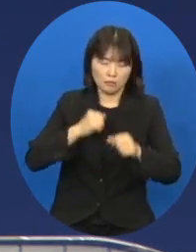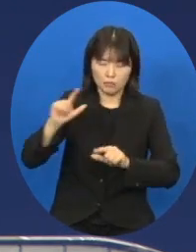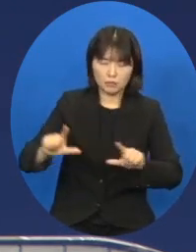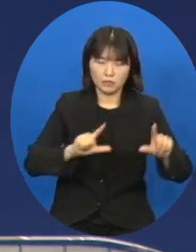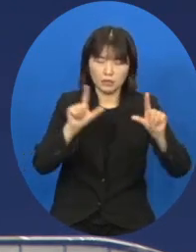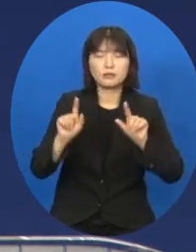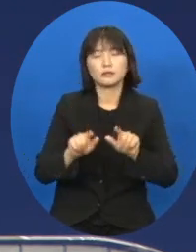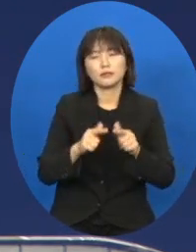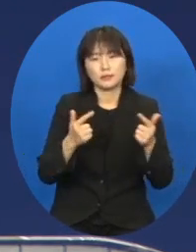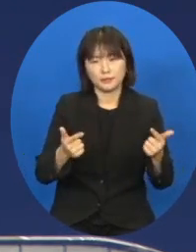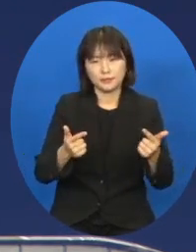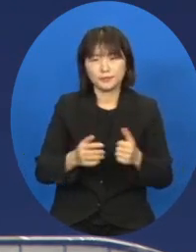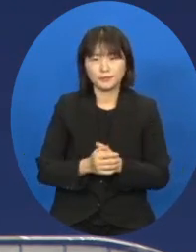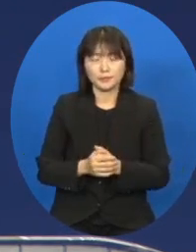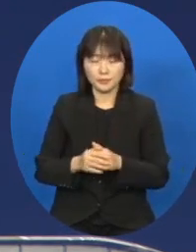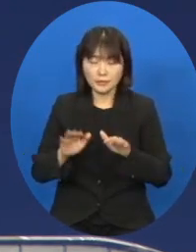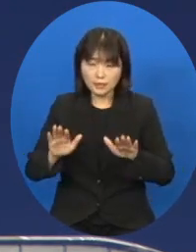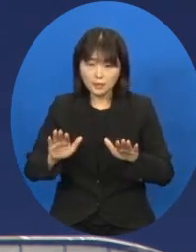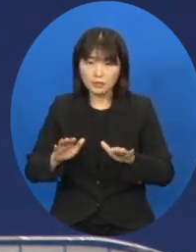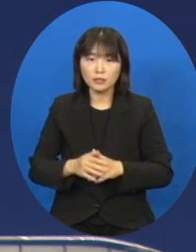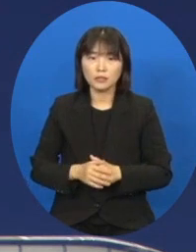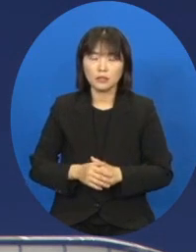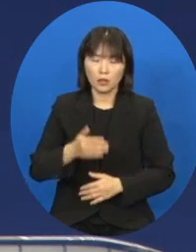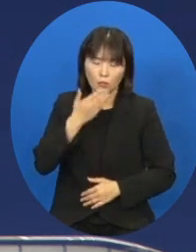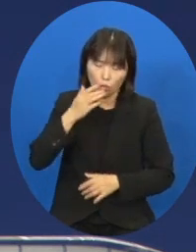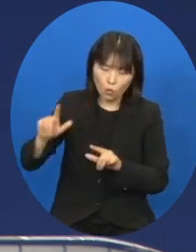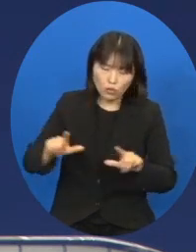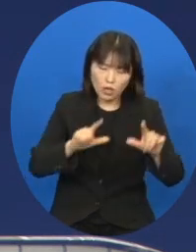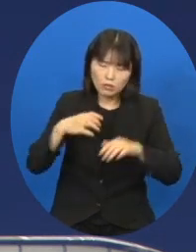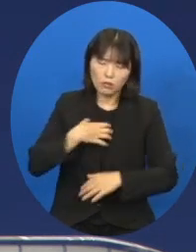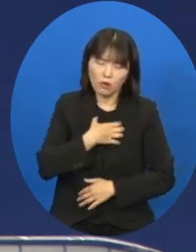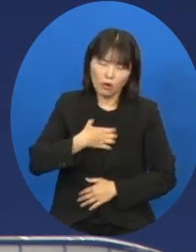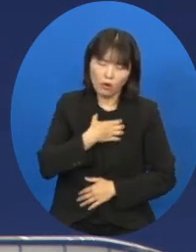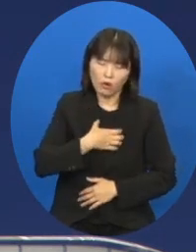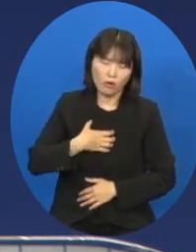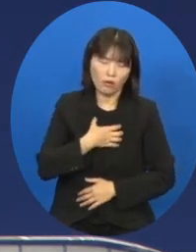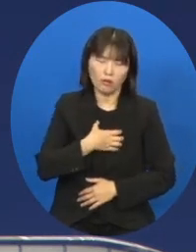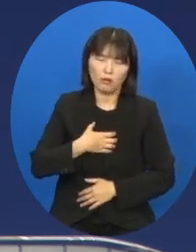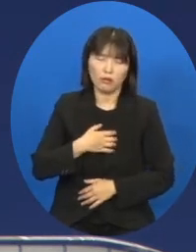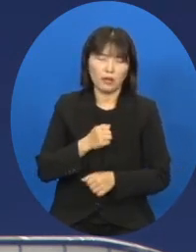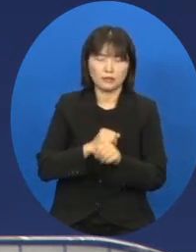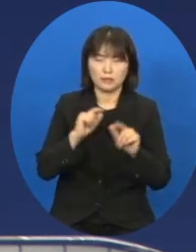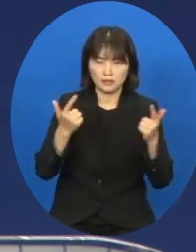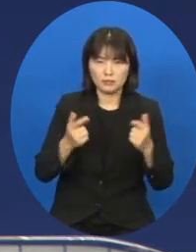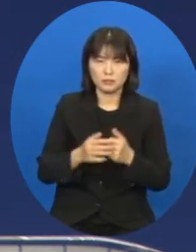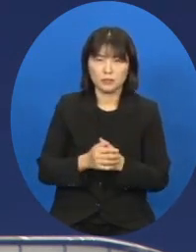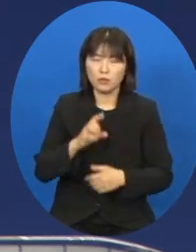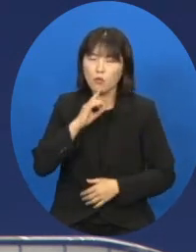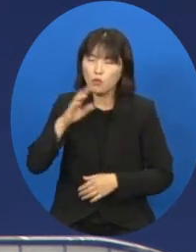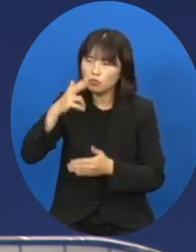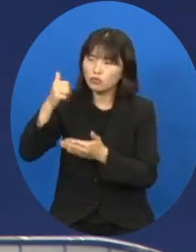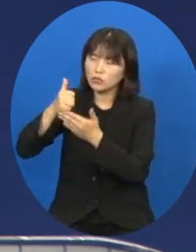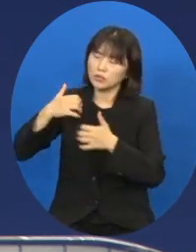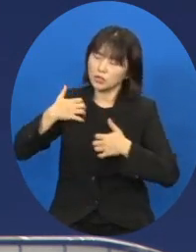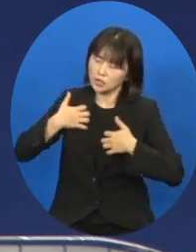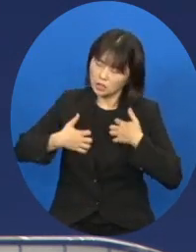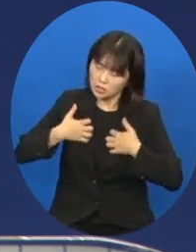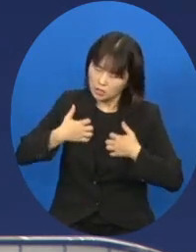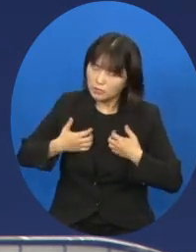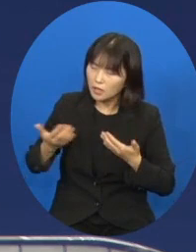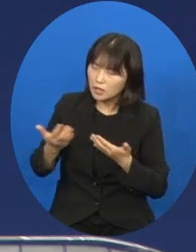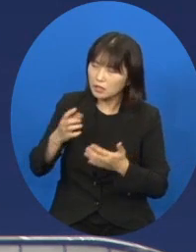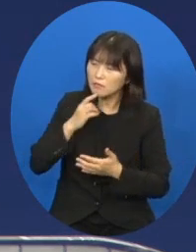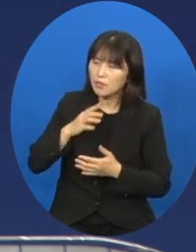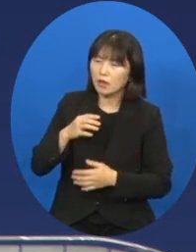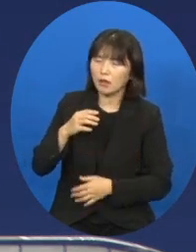살겠습니다. 이제는 먹고 사는 걱정 안 하겠습니다. 그저 오직 주님 기뻐하시는 일만